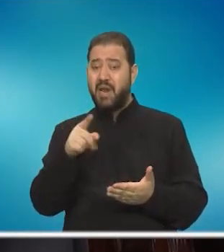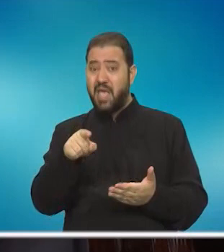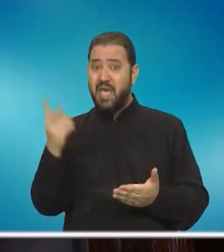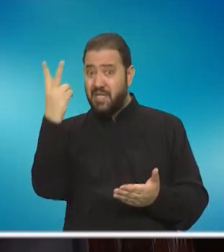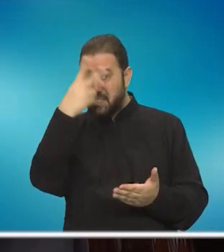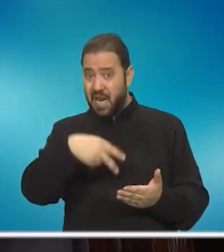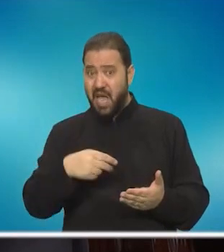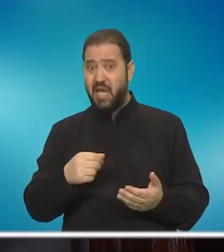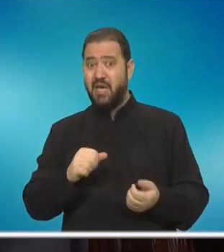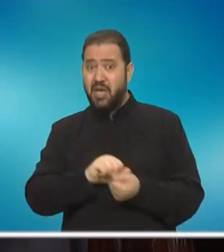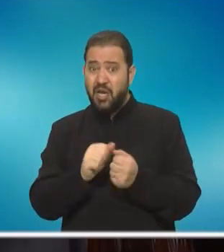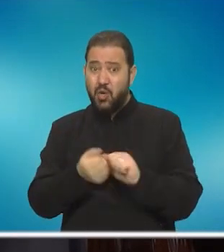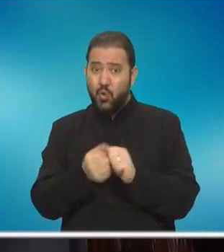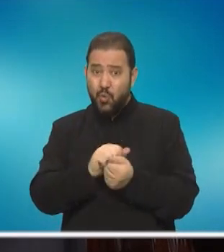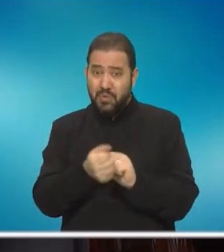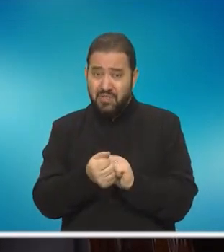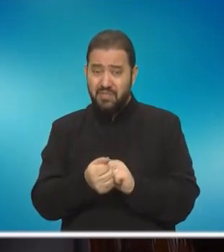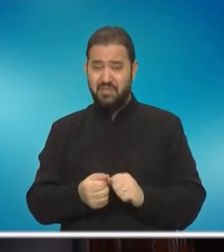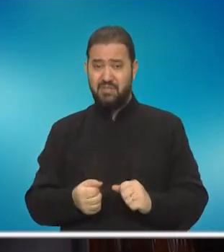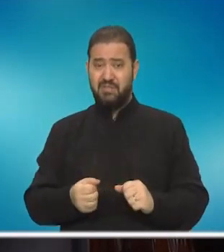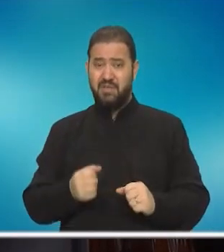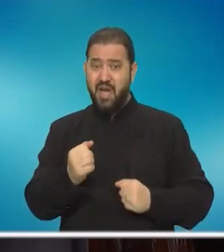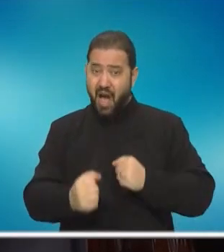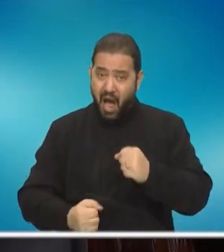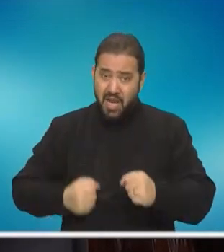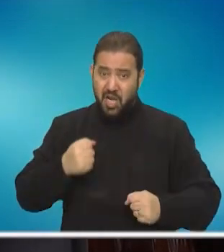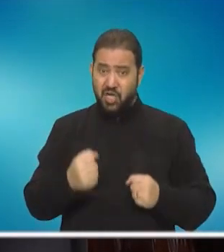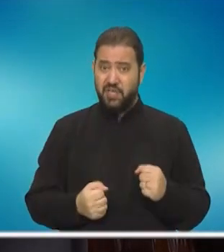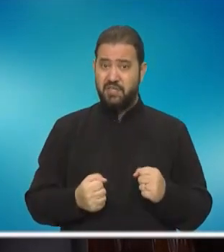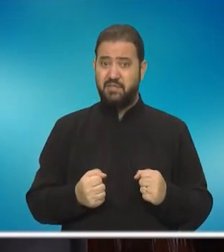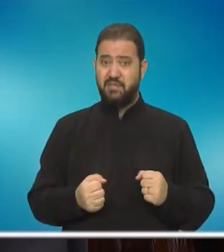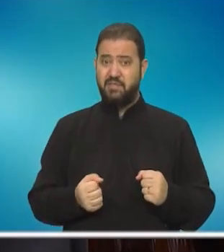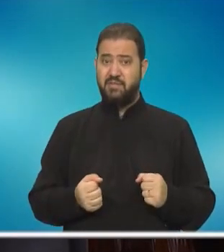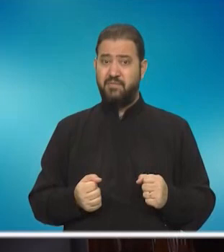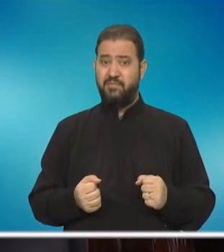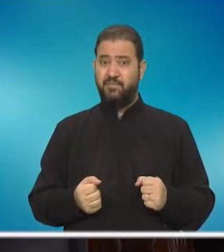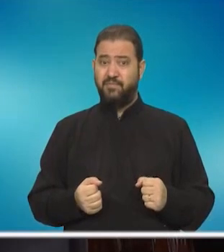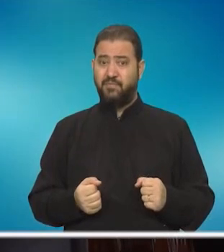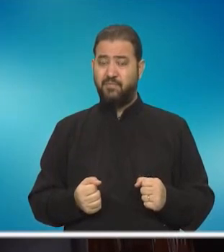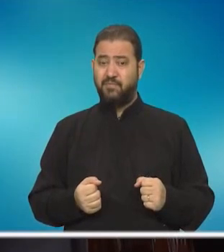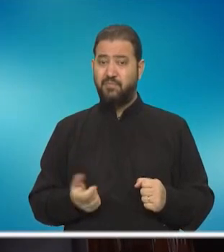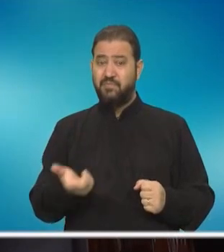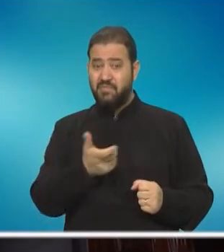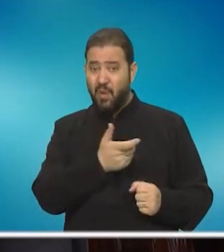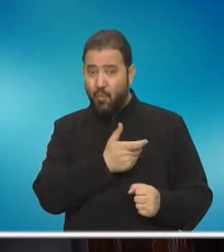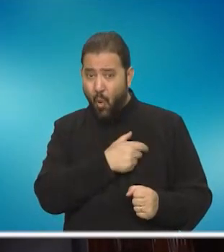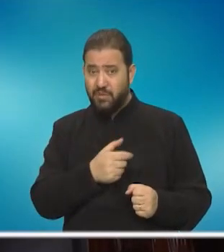ostenindu-se, depunând acest efort, aceste strădanii cu consecvență